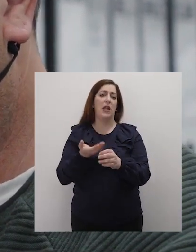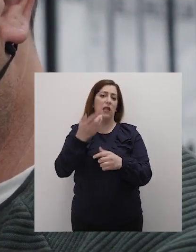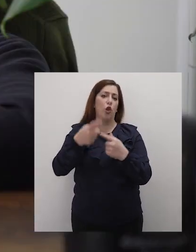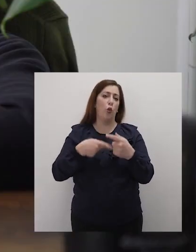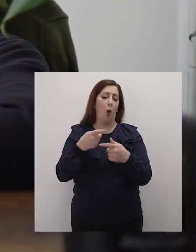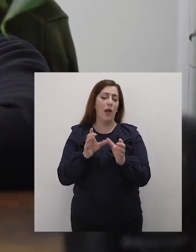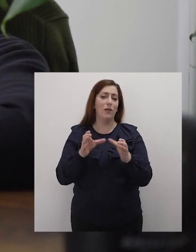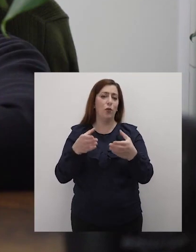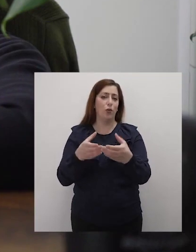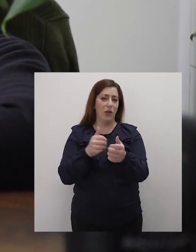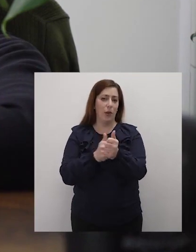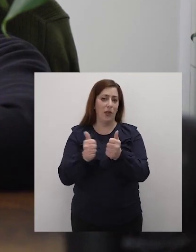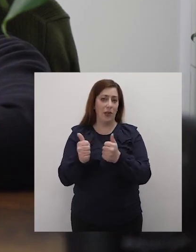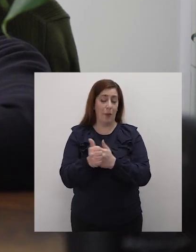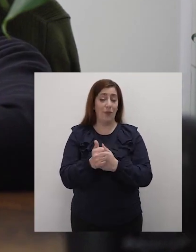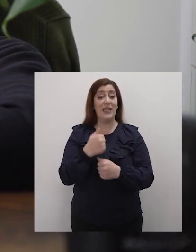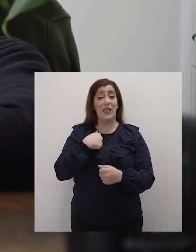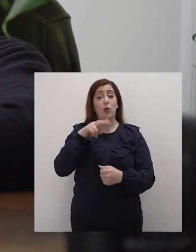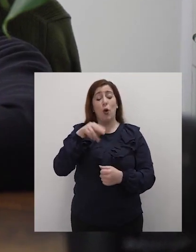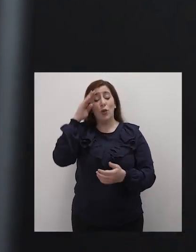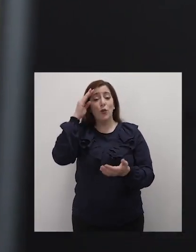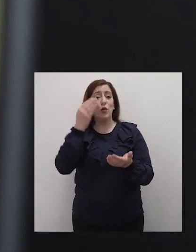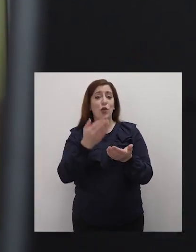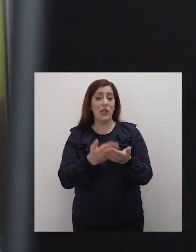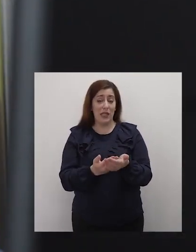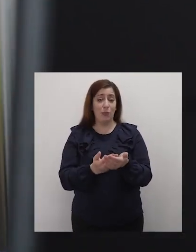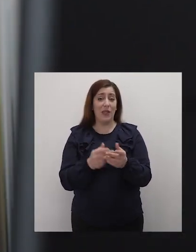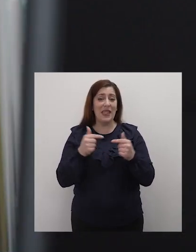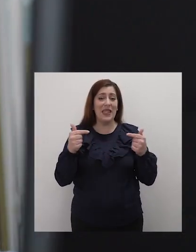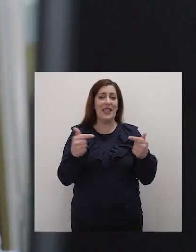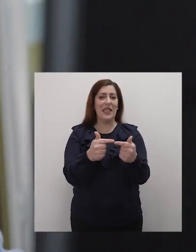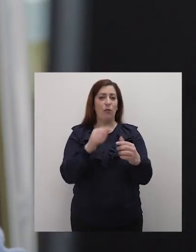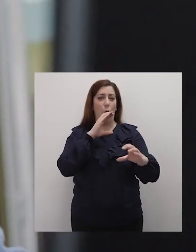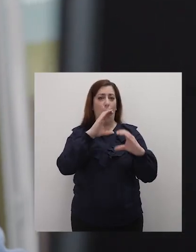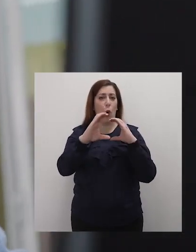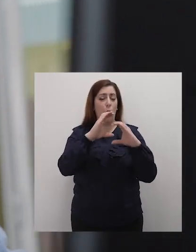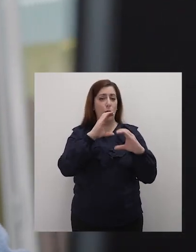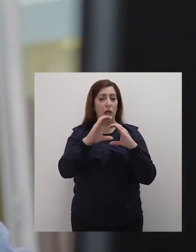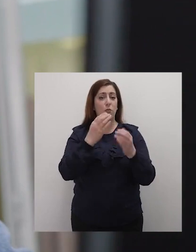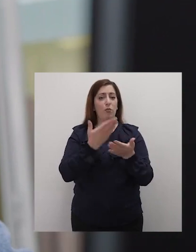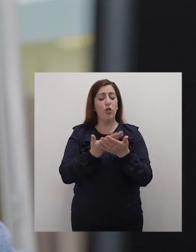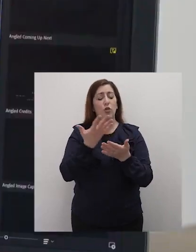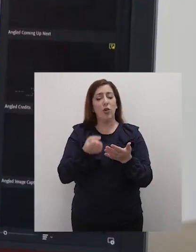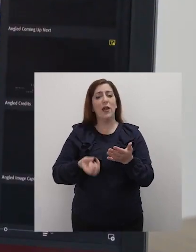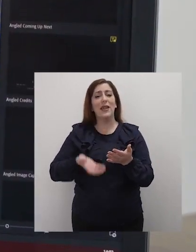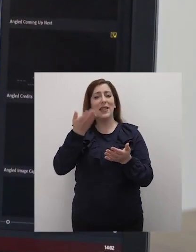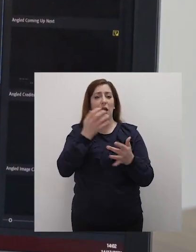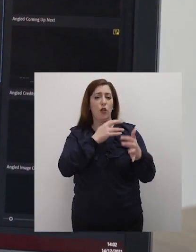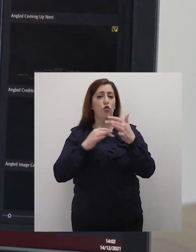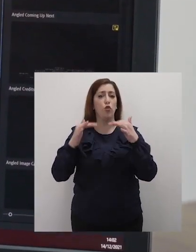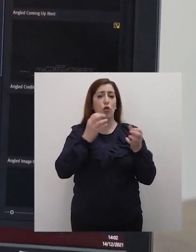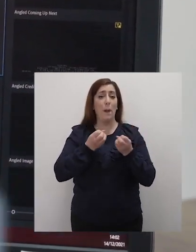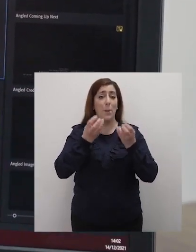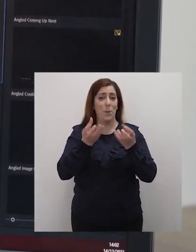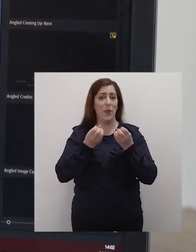look after the communications team which has been expanded this year so that we have better media coverage in social media and we